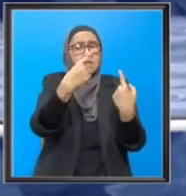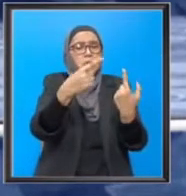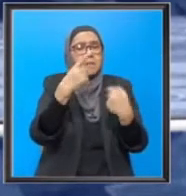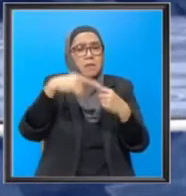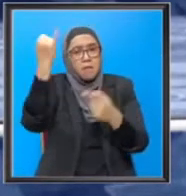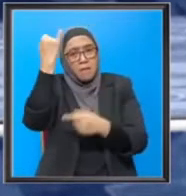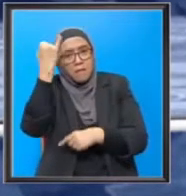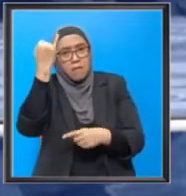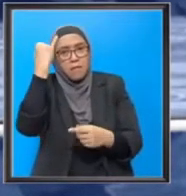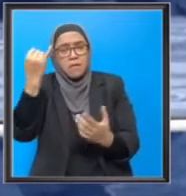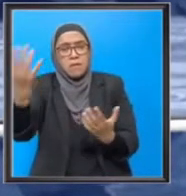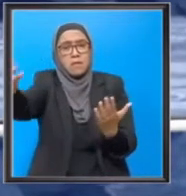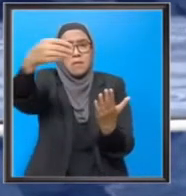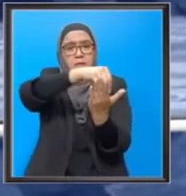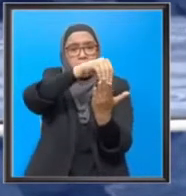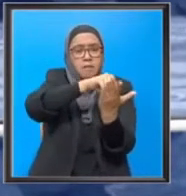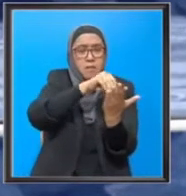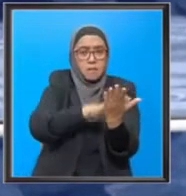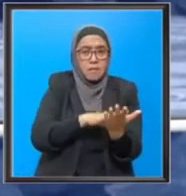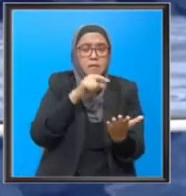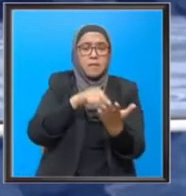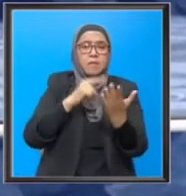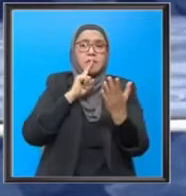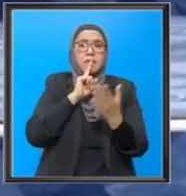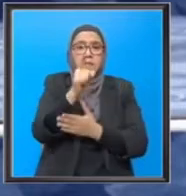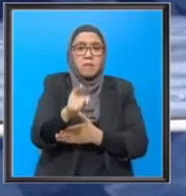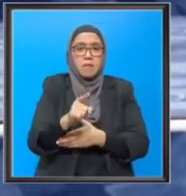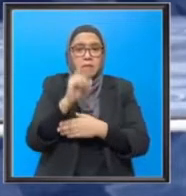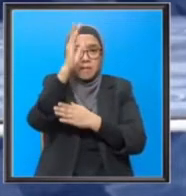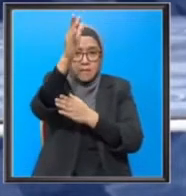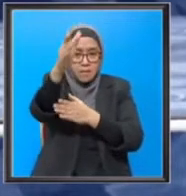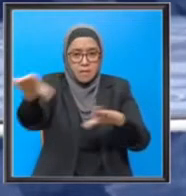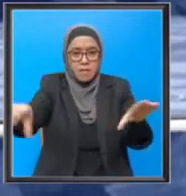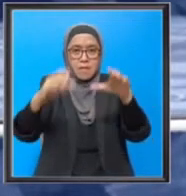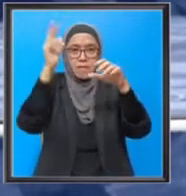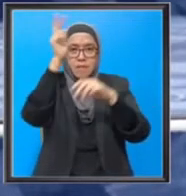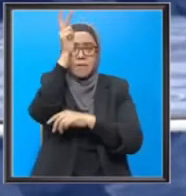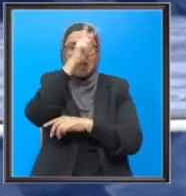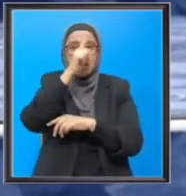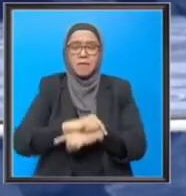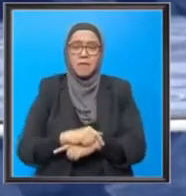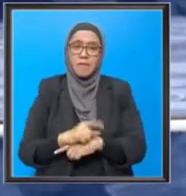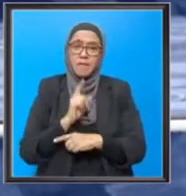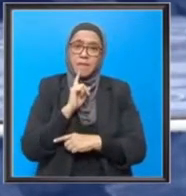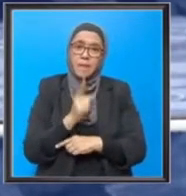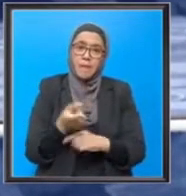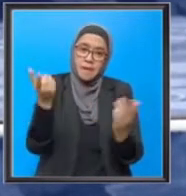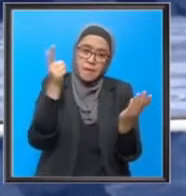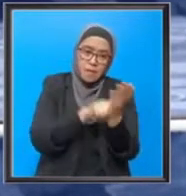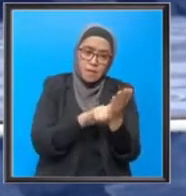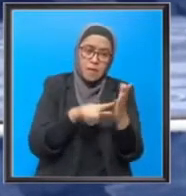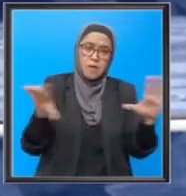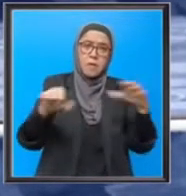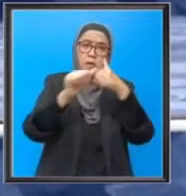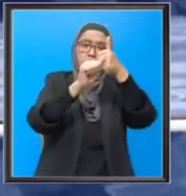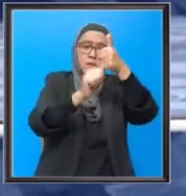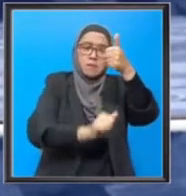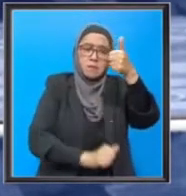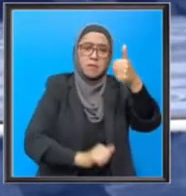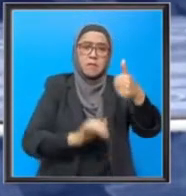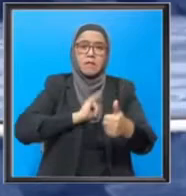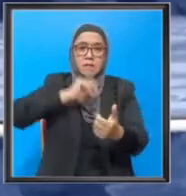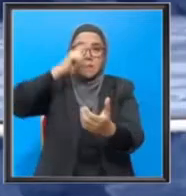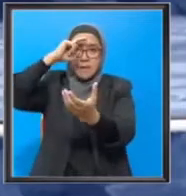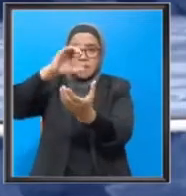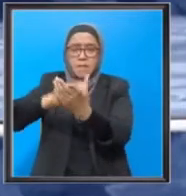kerajaan dana sebagai sebuah laporan yang dibuat oleh sebuah Jateng kuasa saya percaya saya percaya bagi